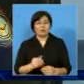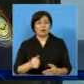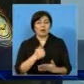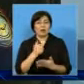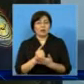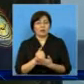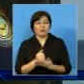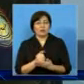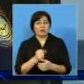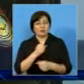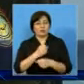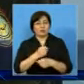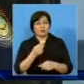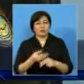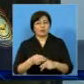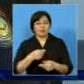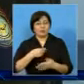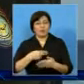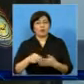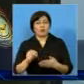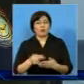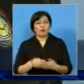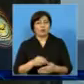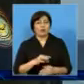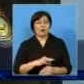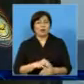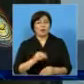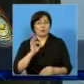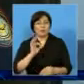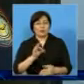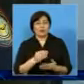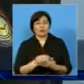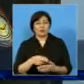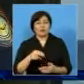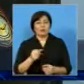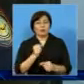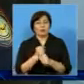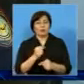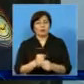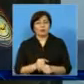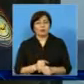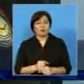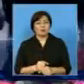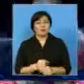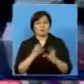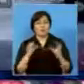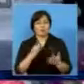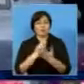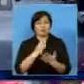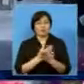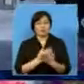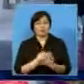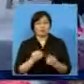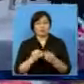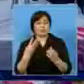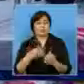Основное требование, как мы сказали, покупать правильные петарды, то есть сертифицированную продукцию, и соблюдать инструкцию. Напомним, что с